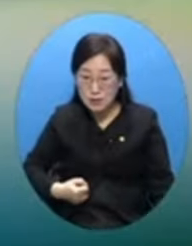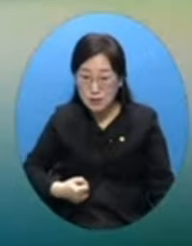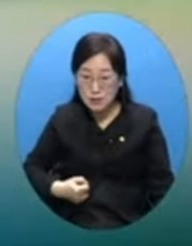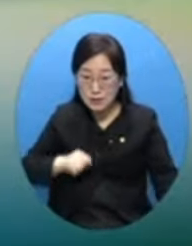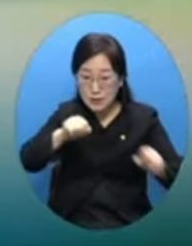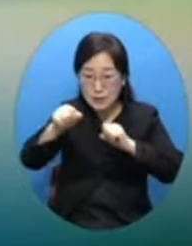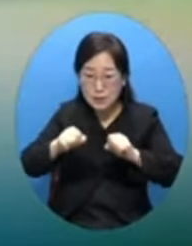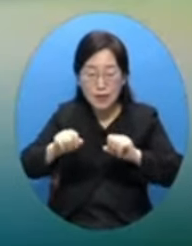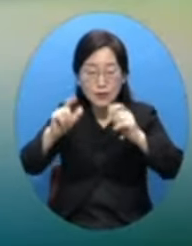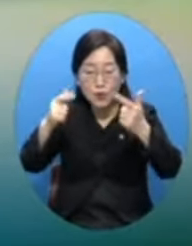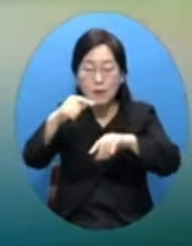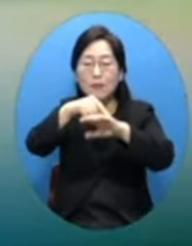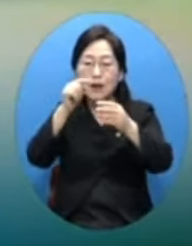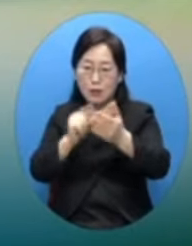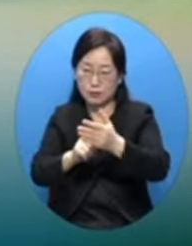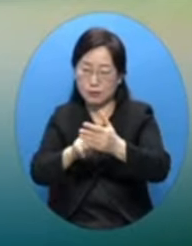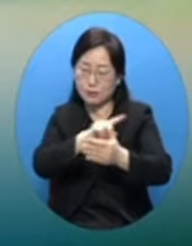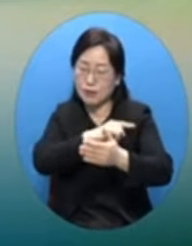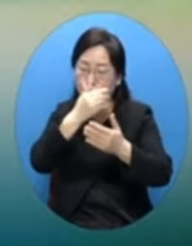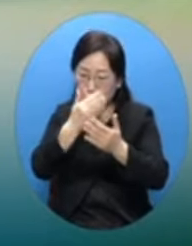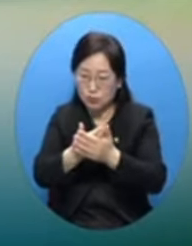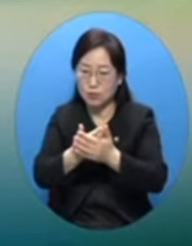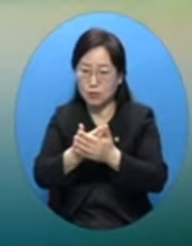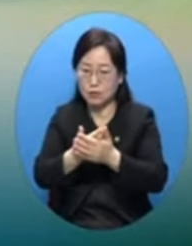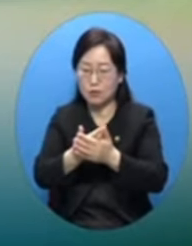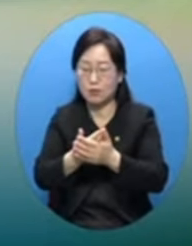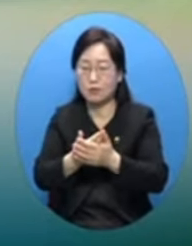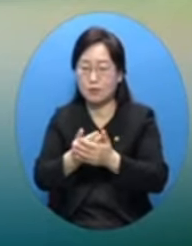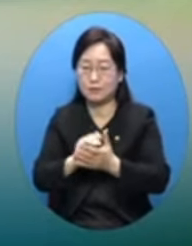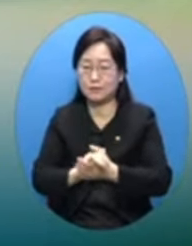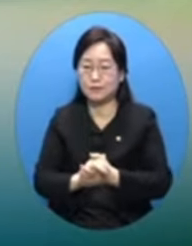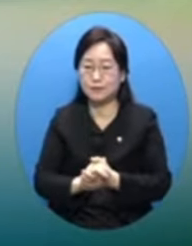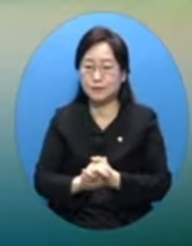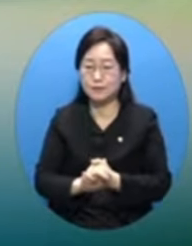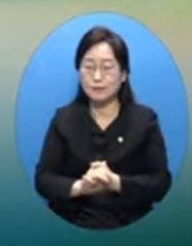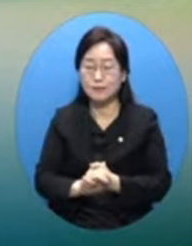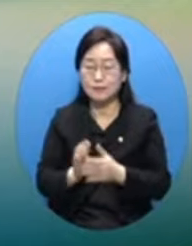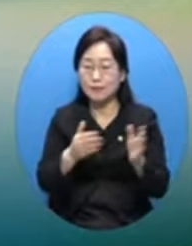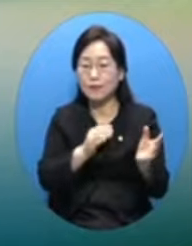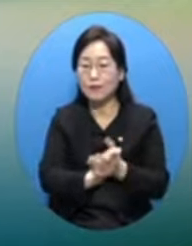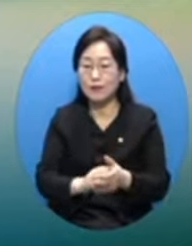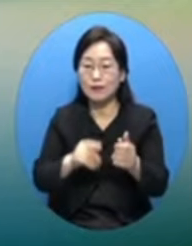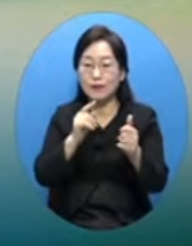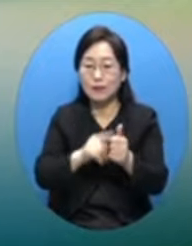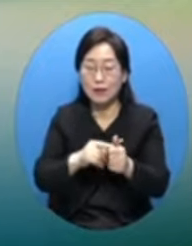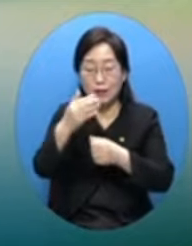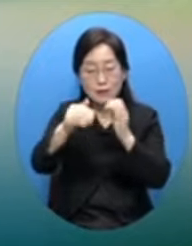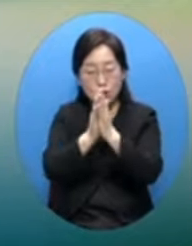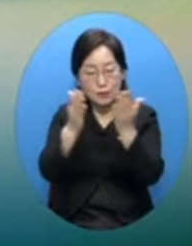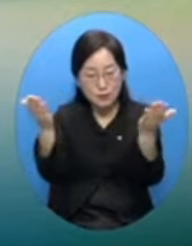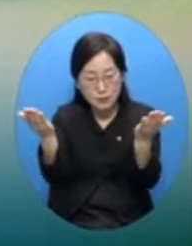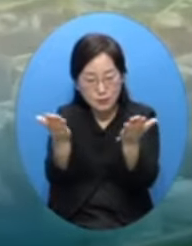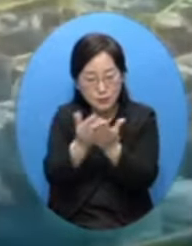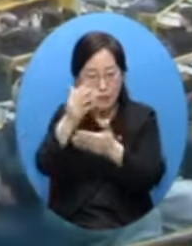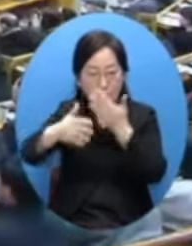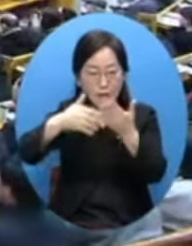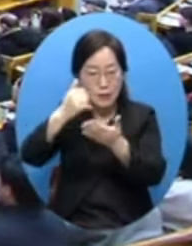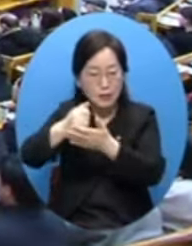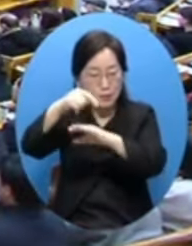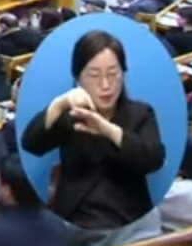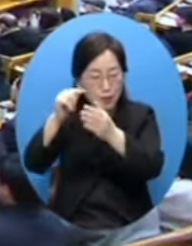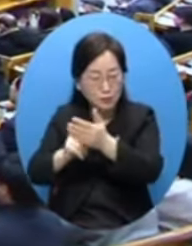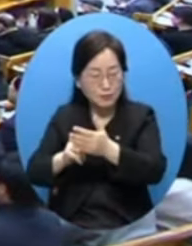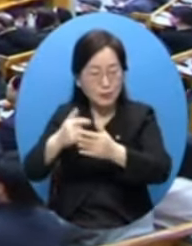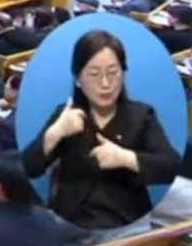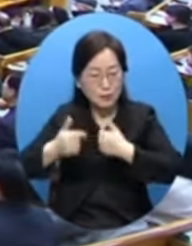보시는 하나님이 우리에게 중 어떻게 보시는가 중요한 것입니다 그래서 그까 성경적으로 어떻게 하나님의으로 우리 하나님을